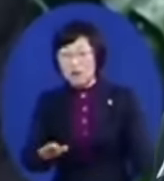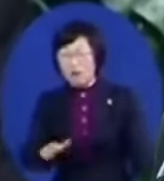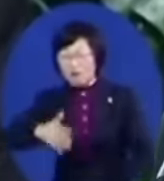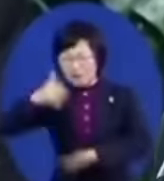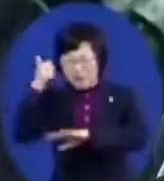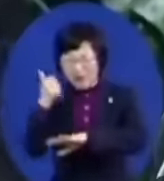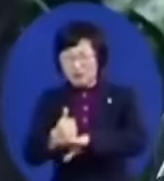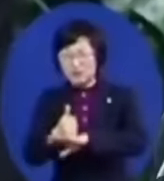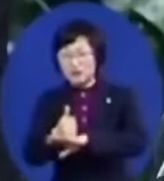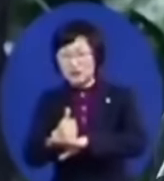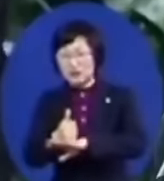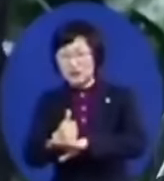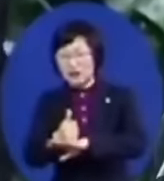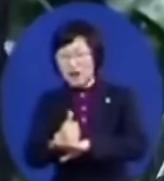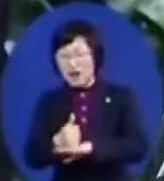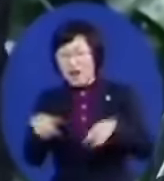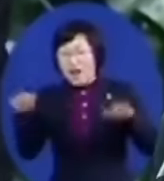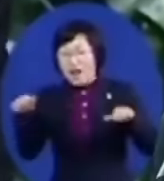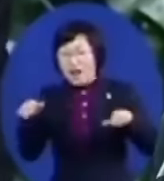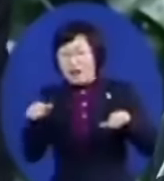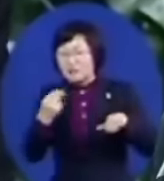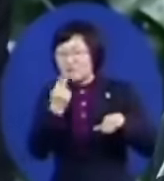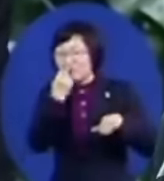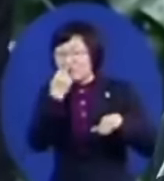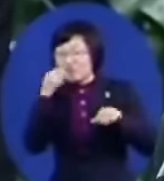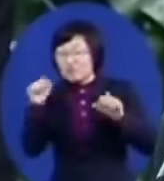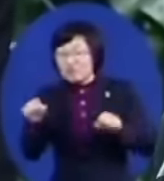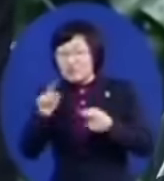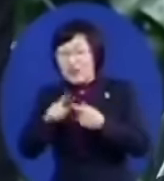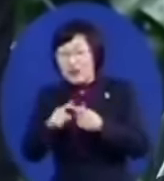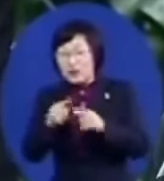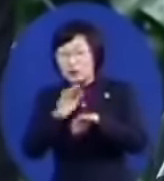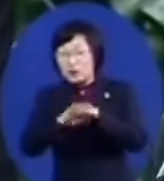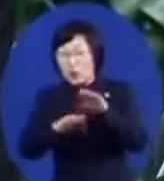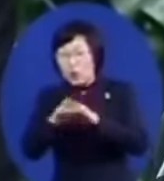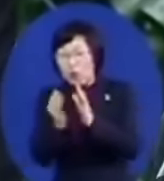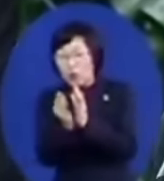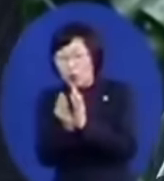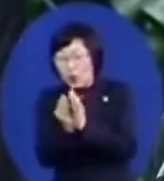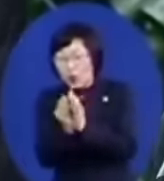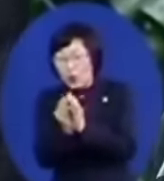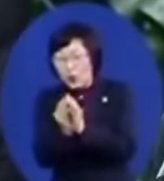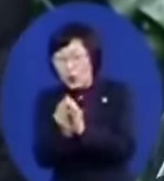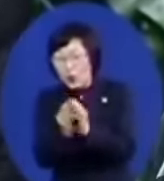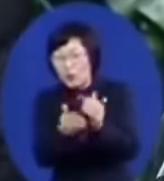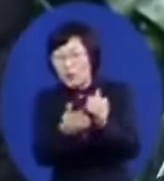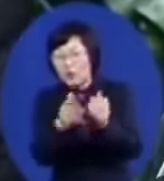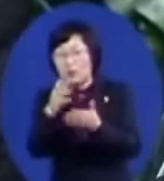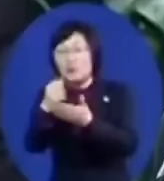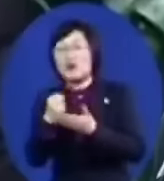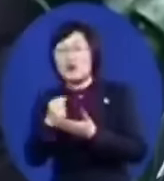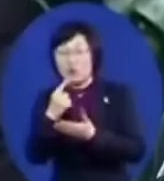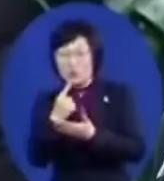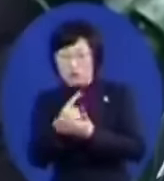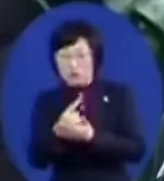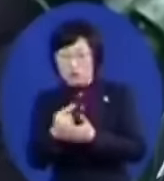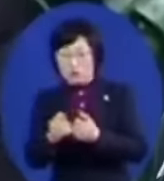나중에야 산새를 이렇게 쥐고서 왔거든. 그래